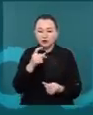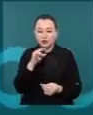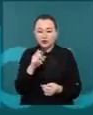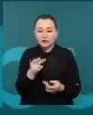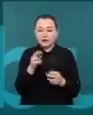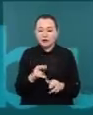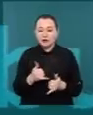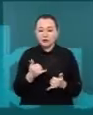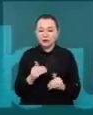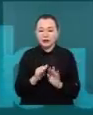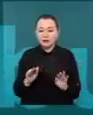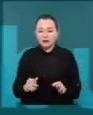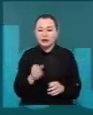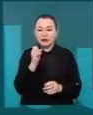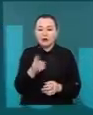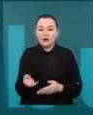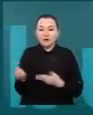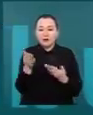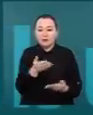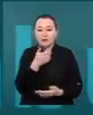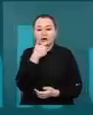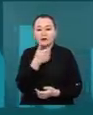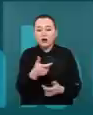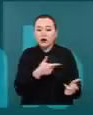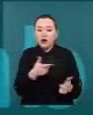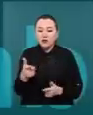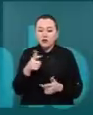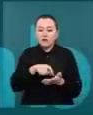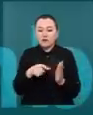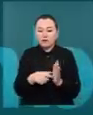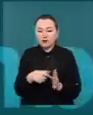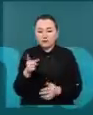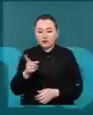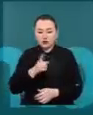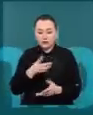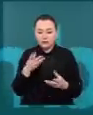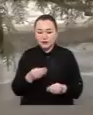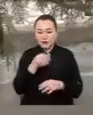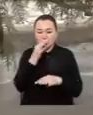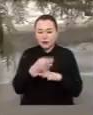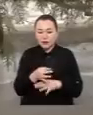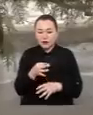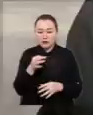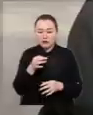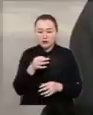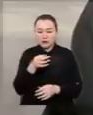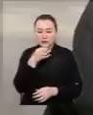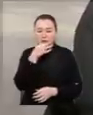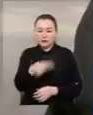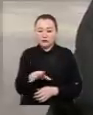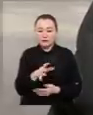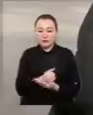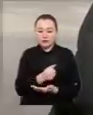детей. Однако, когда его пригласили посмотреть готовый объект, его ожидания, мягко говоря, не оправдались. Вообще